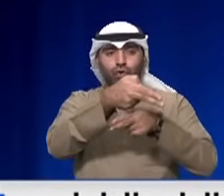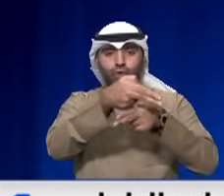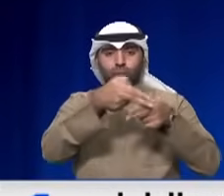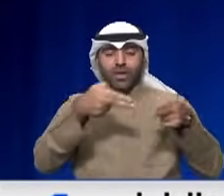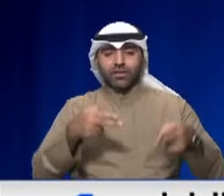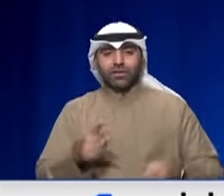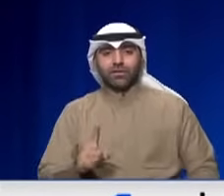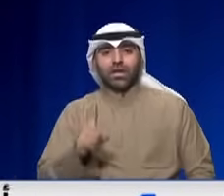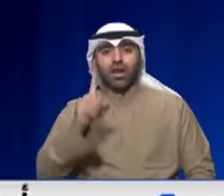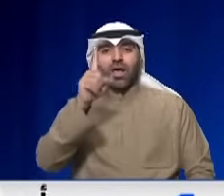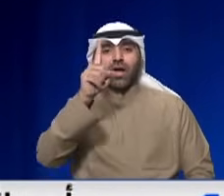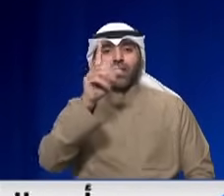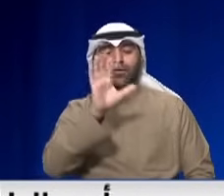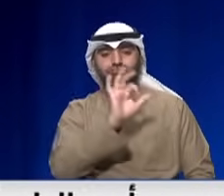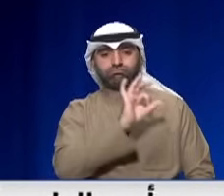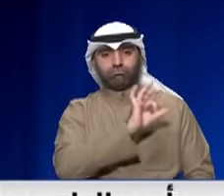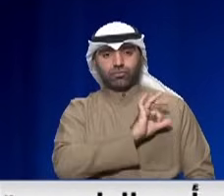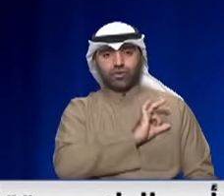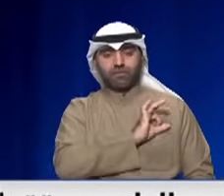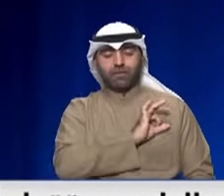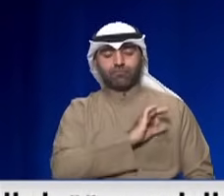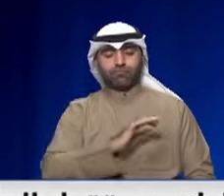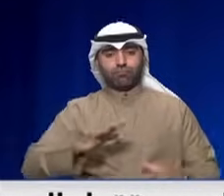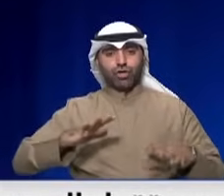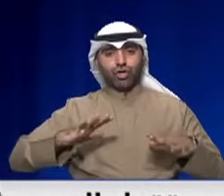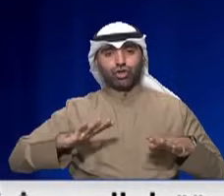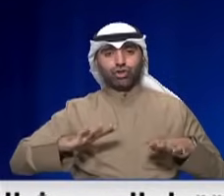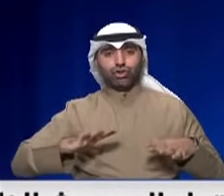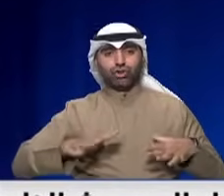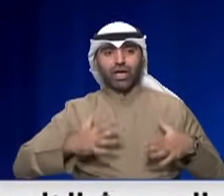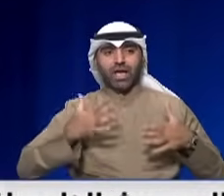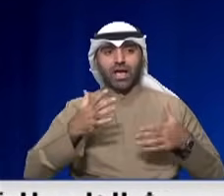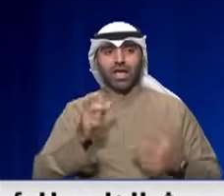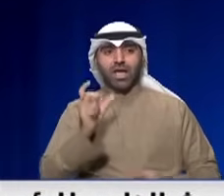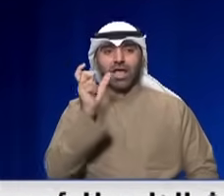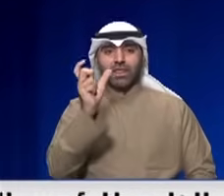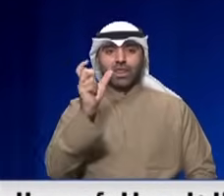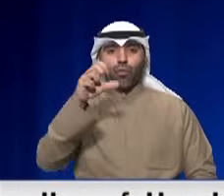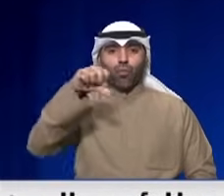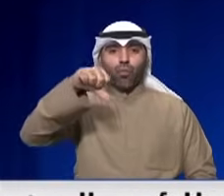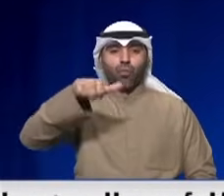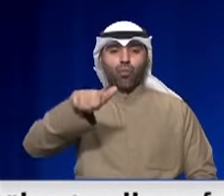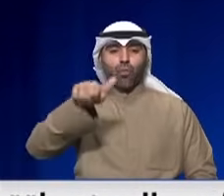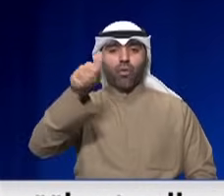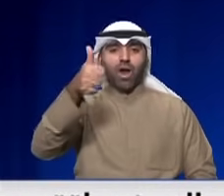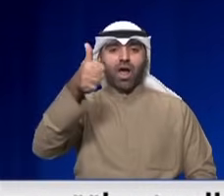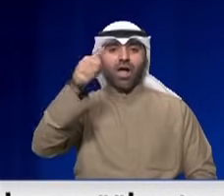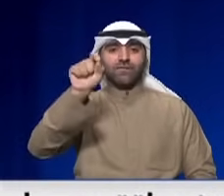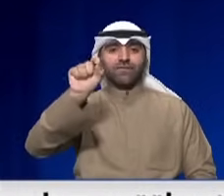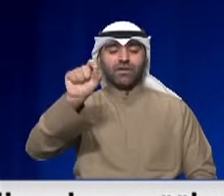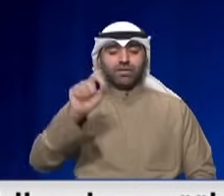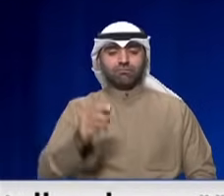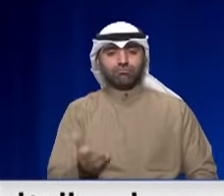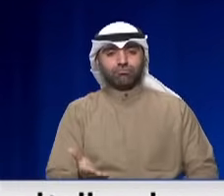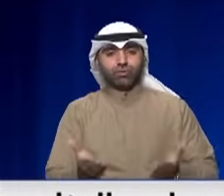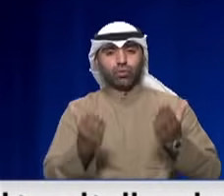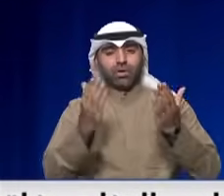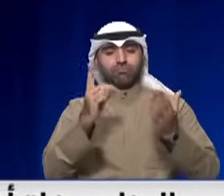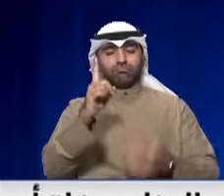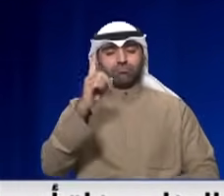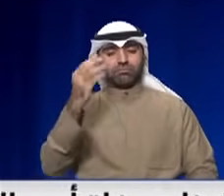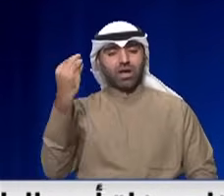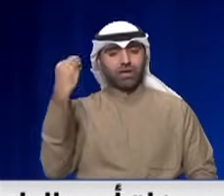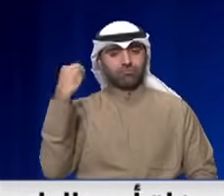الراحل الشيخ نواف الاحمد الجابر الصباح طيب الله ثراه مشيدا فخامته بالمسير الحافله لسموه